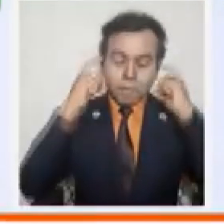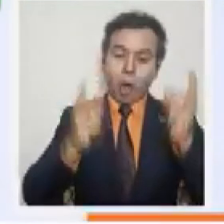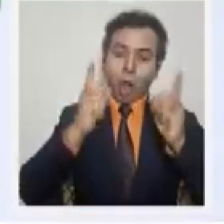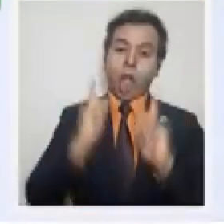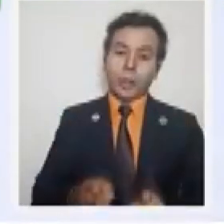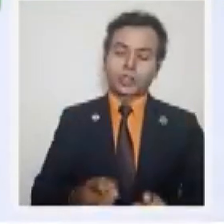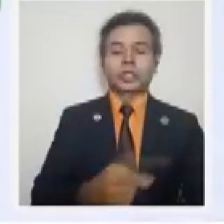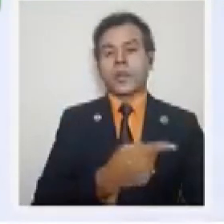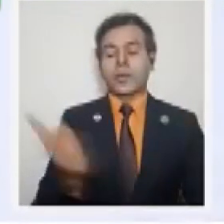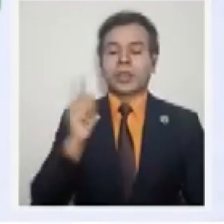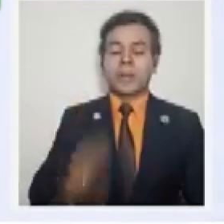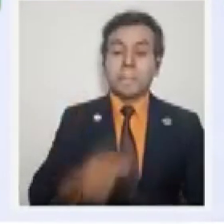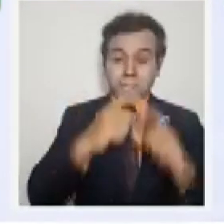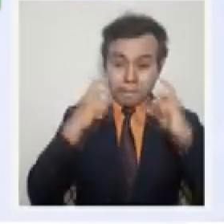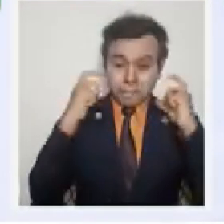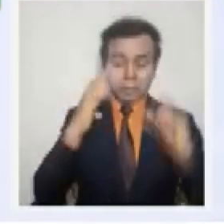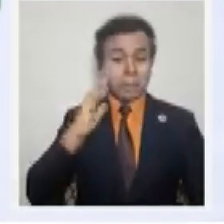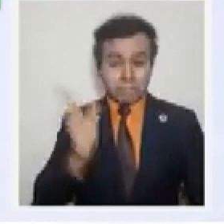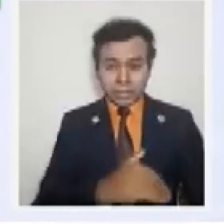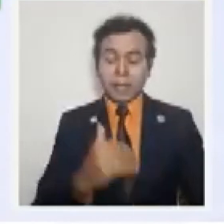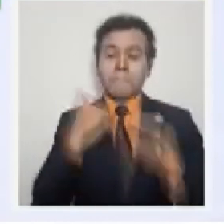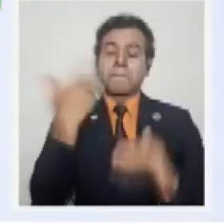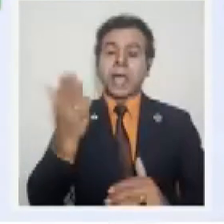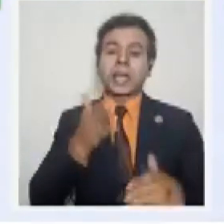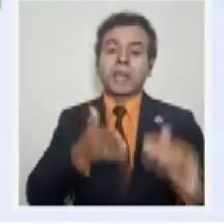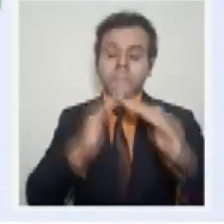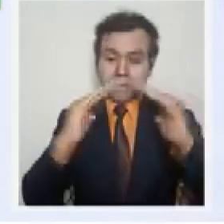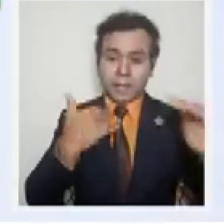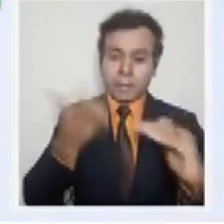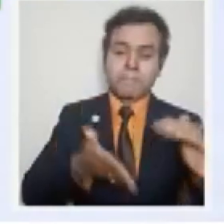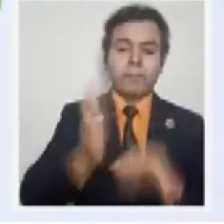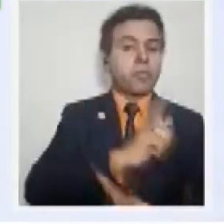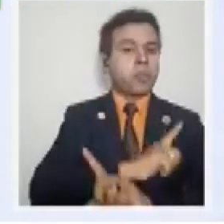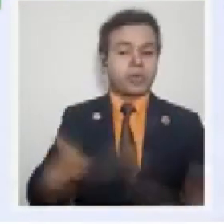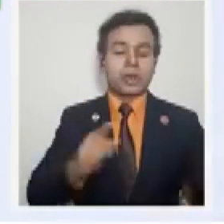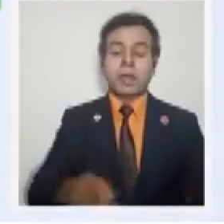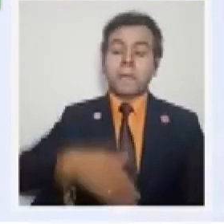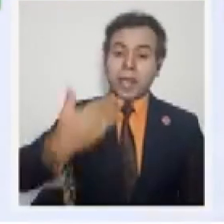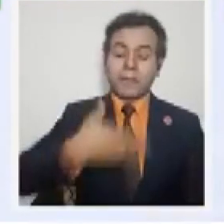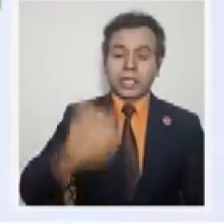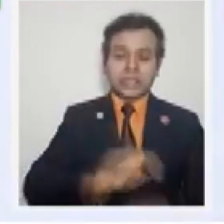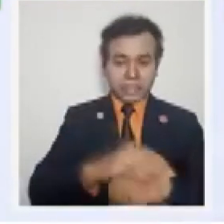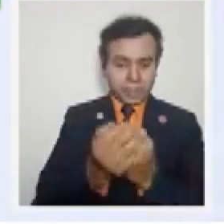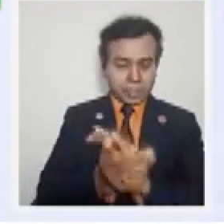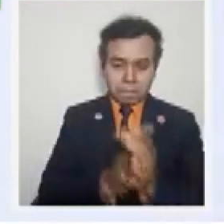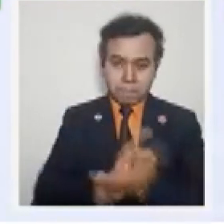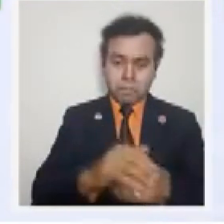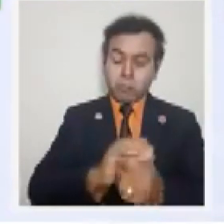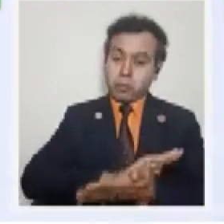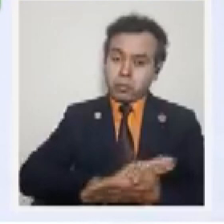সদস্যকে সুরক্ষিত রাখুন। অবশ্যই অত্যাবশ্যকভাবে মাস্ক ব্যবহার করবেন, মাস্ক ছাড়া কোনোভাবে ঘরের বাইরে বের হবেন